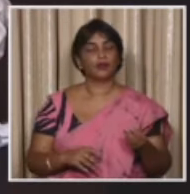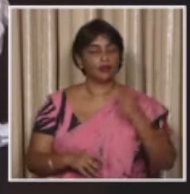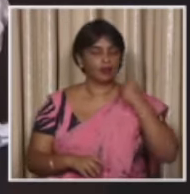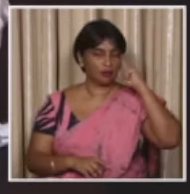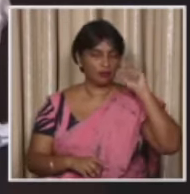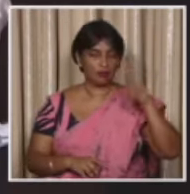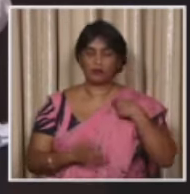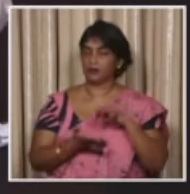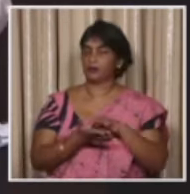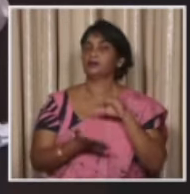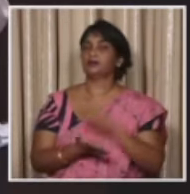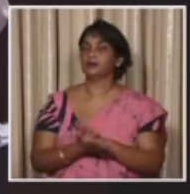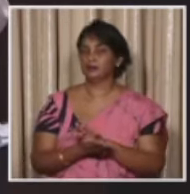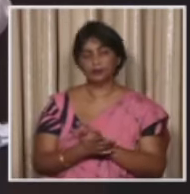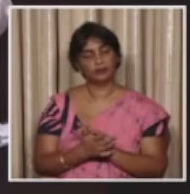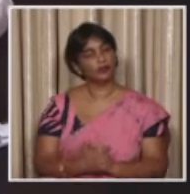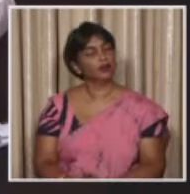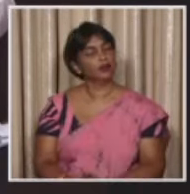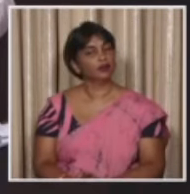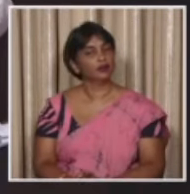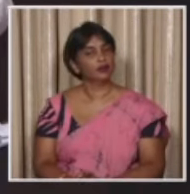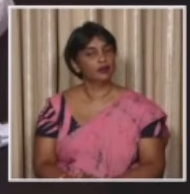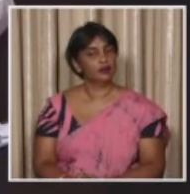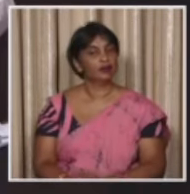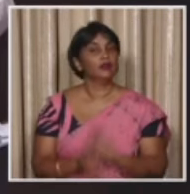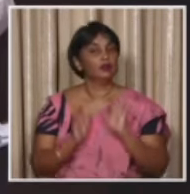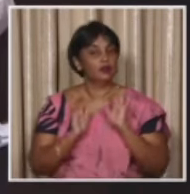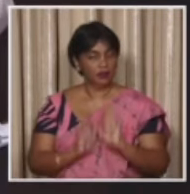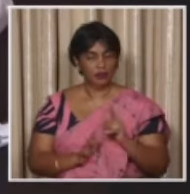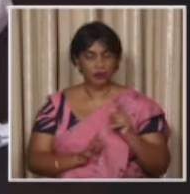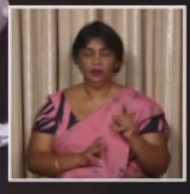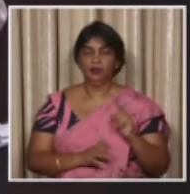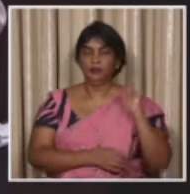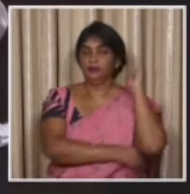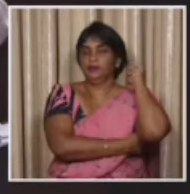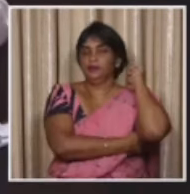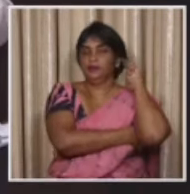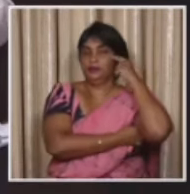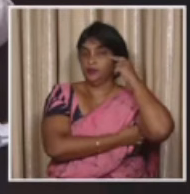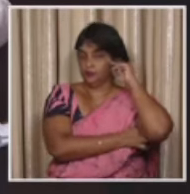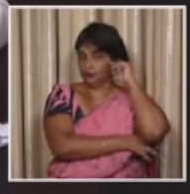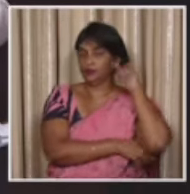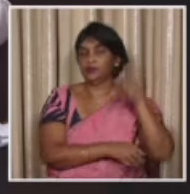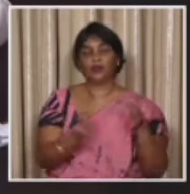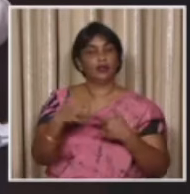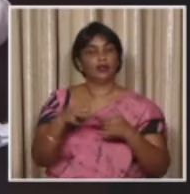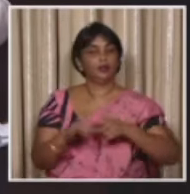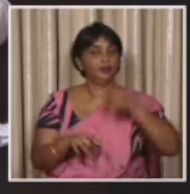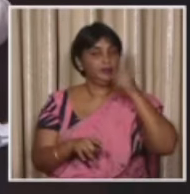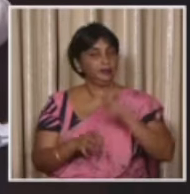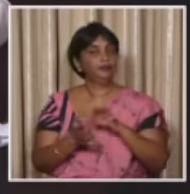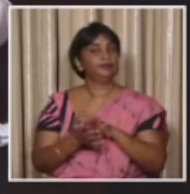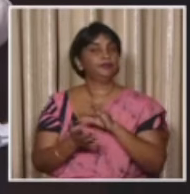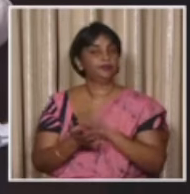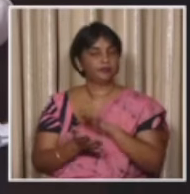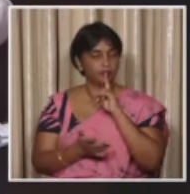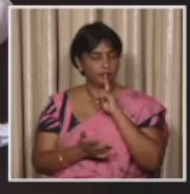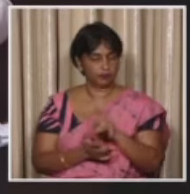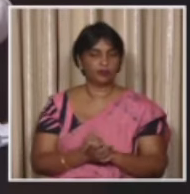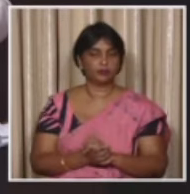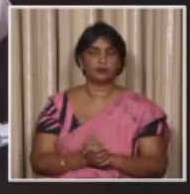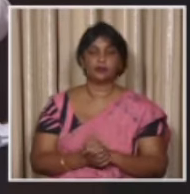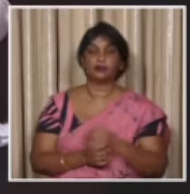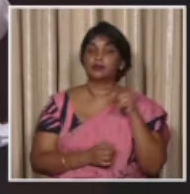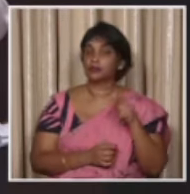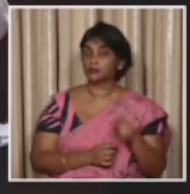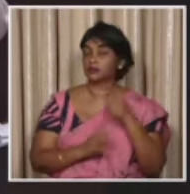අත්නෝමතික තීන්දුවක් අරගෙන තිබෙන්නේ. හැබැයි මේ පිළිබඳව කැබිනට් ඩිසිෂන් එකේ තියෙනවා